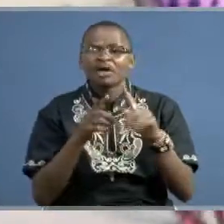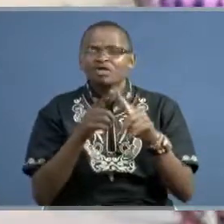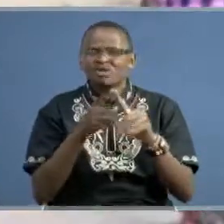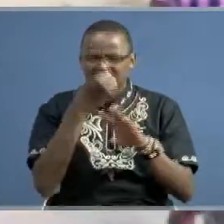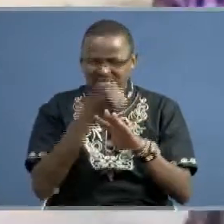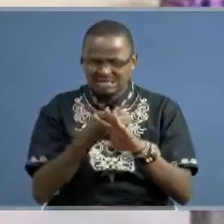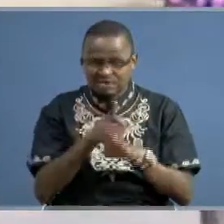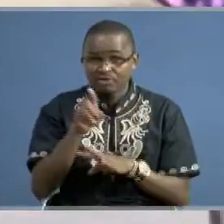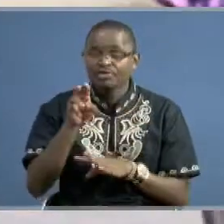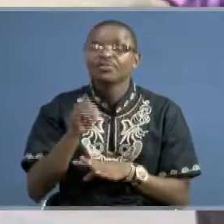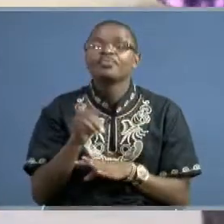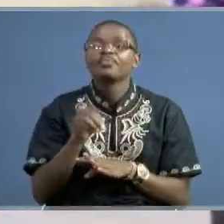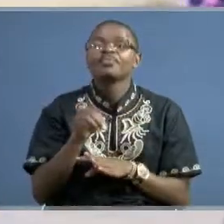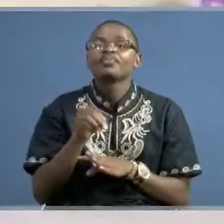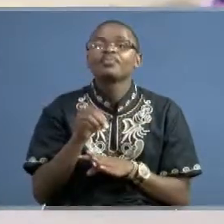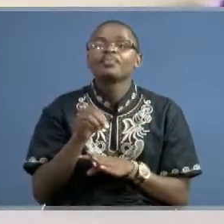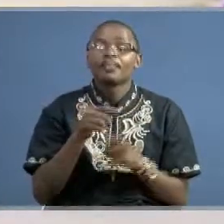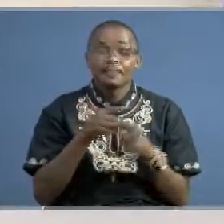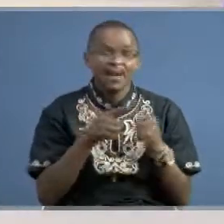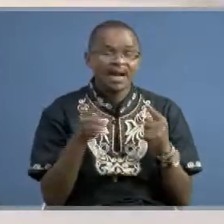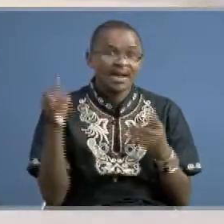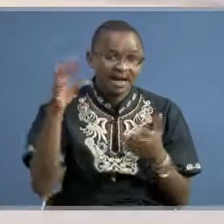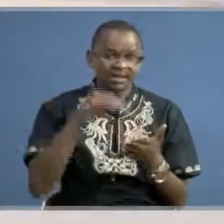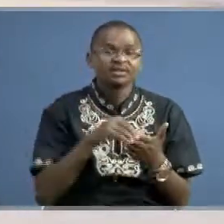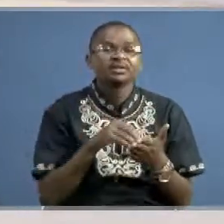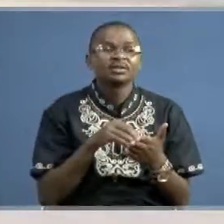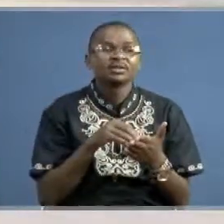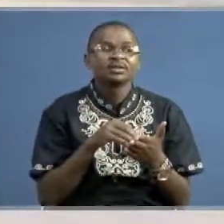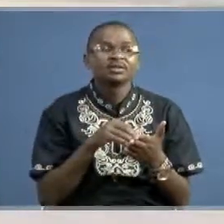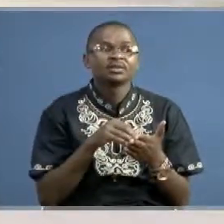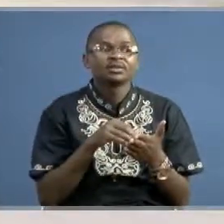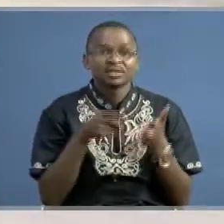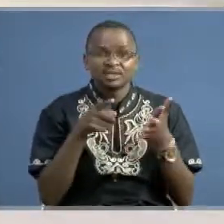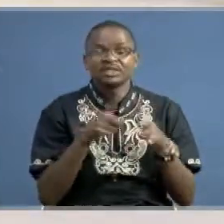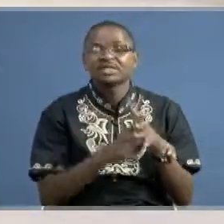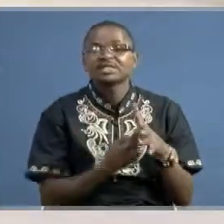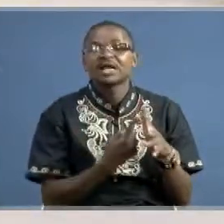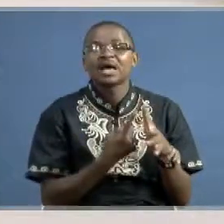them. But again, this is just the beginning, like I keep saying.